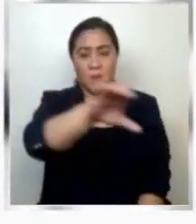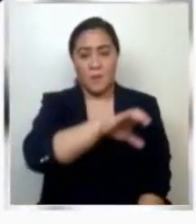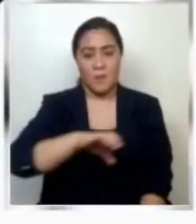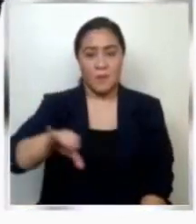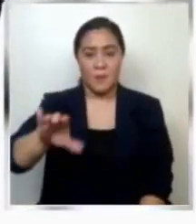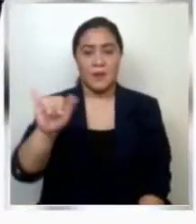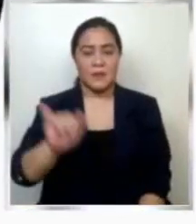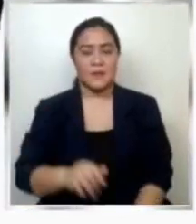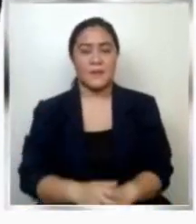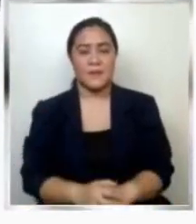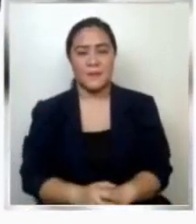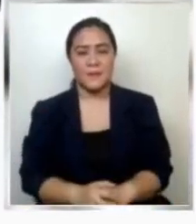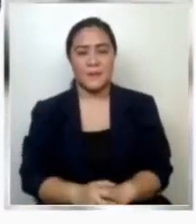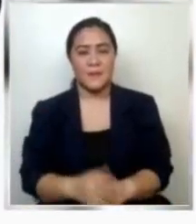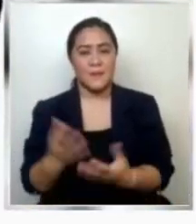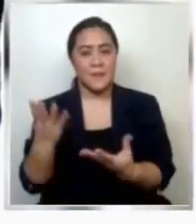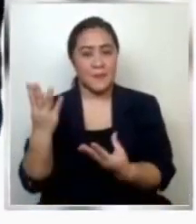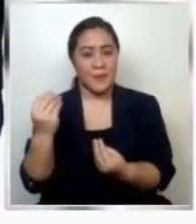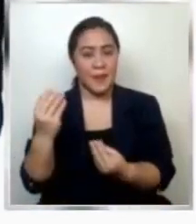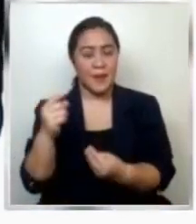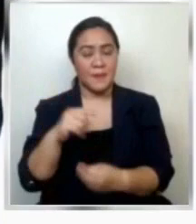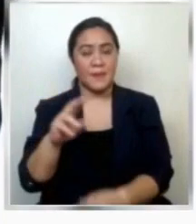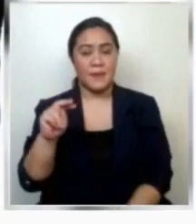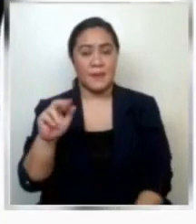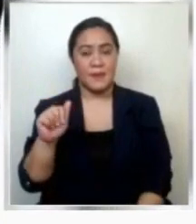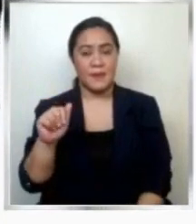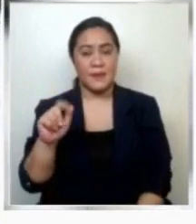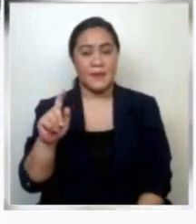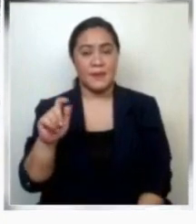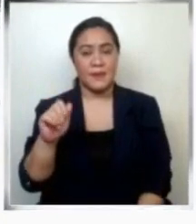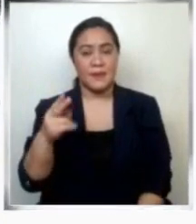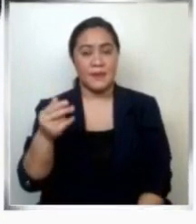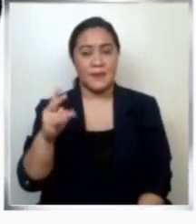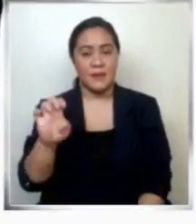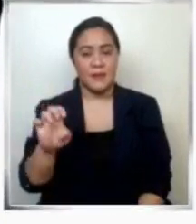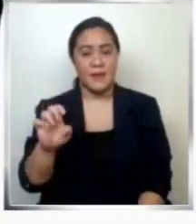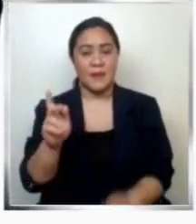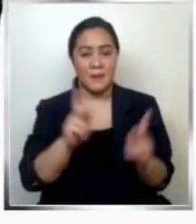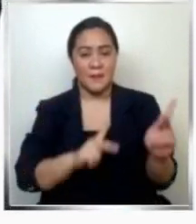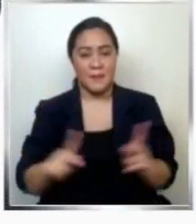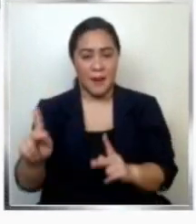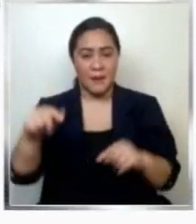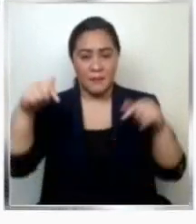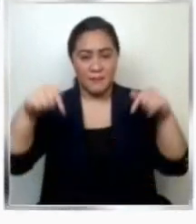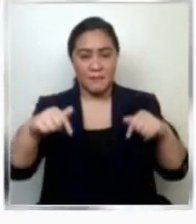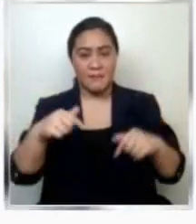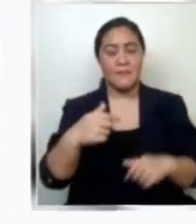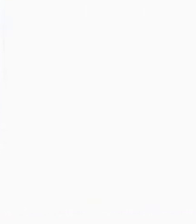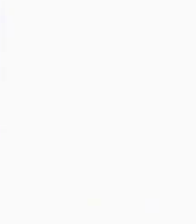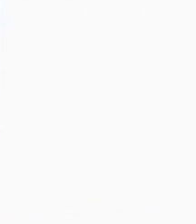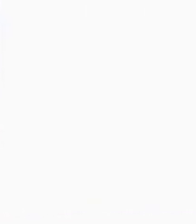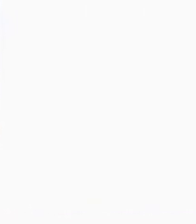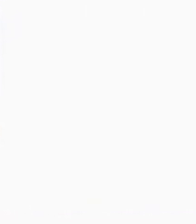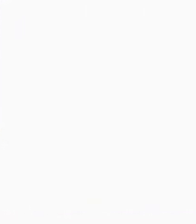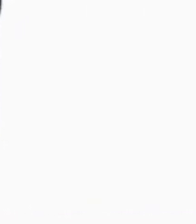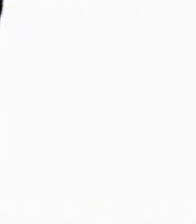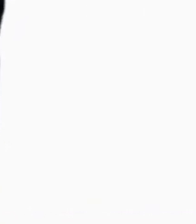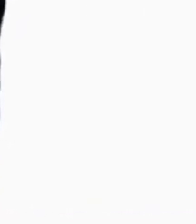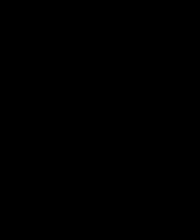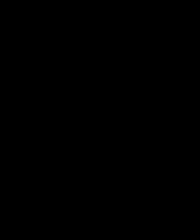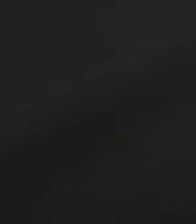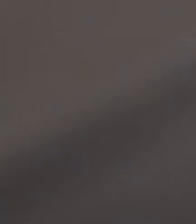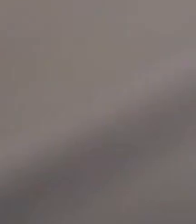sa GMA Weather. Ako po si Nathaniel Cruz. Magplano para sigurado. Ito ang GMA Weather, serbisyong totoo ng GMA